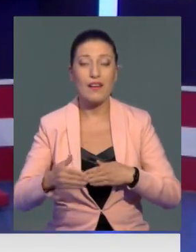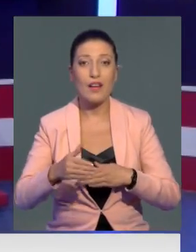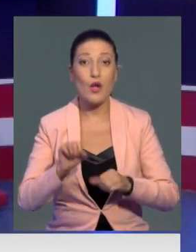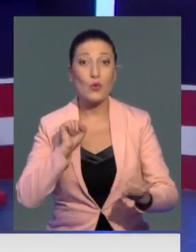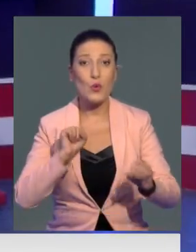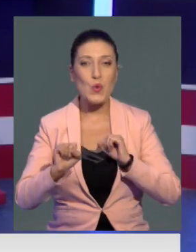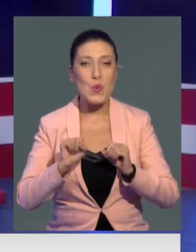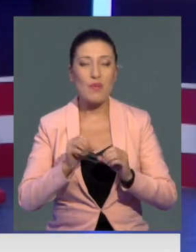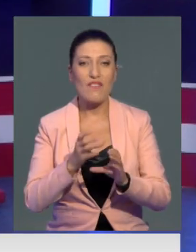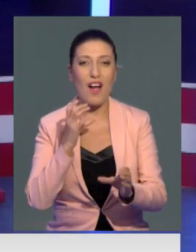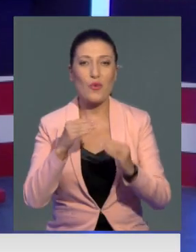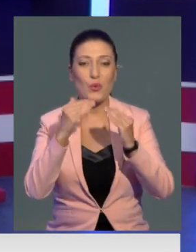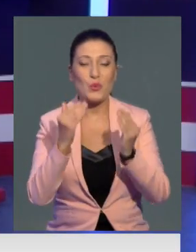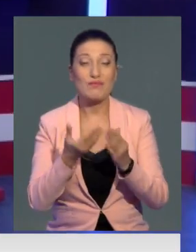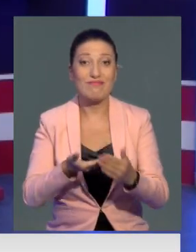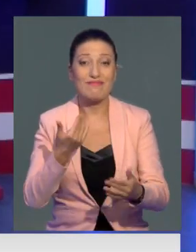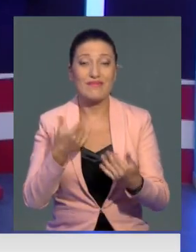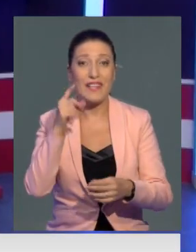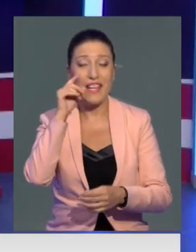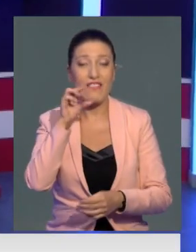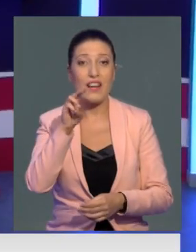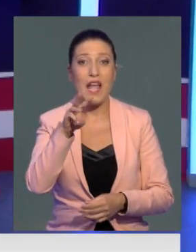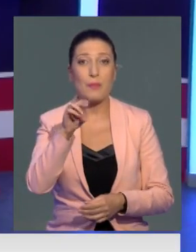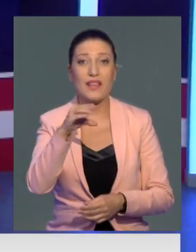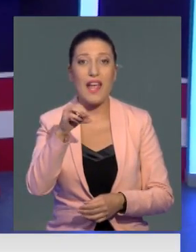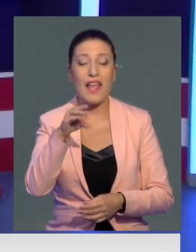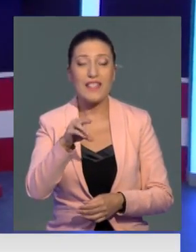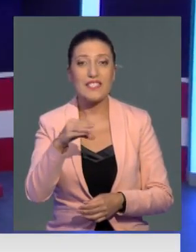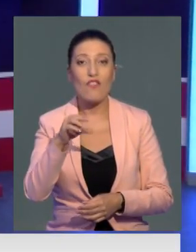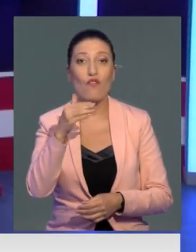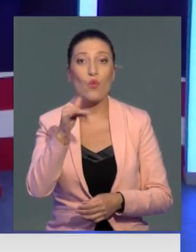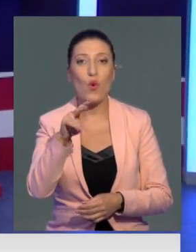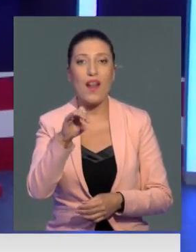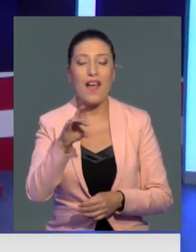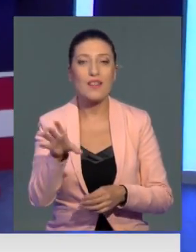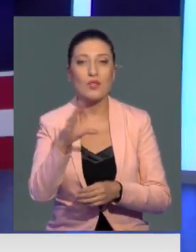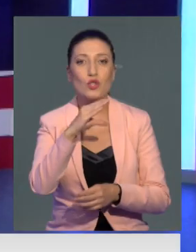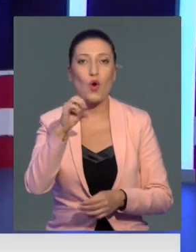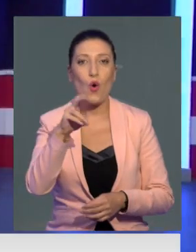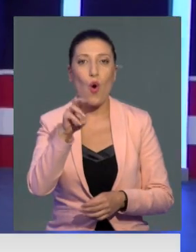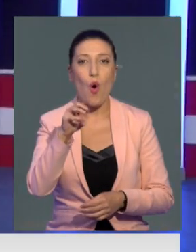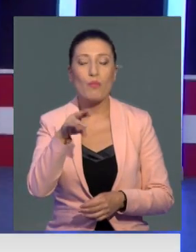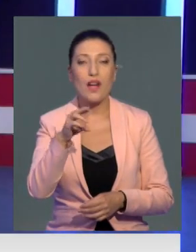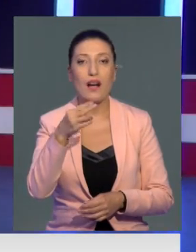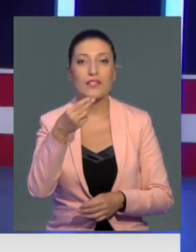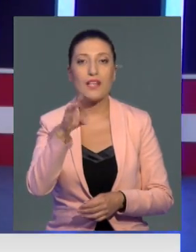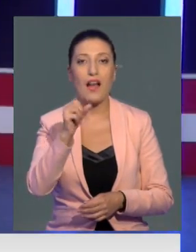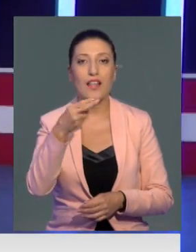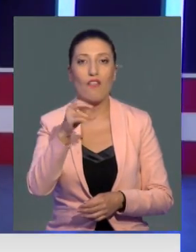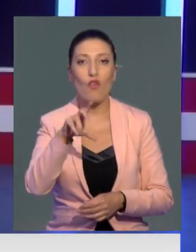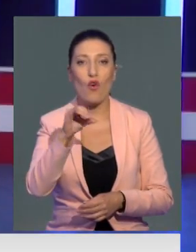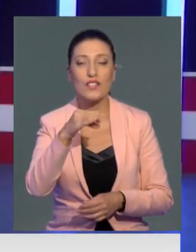եկել տնակից։ Վիվասել MTS-ն ու Fuller տնաշինականն են օգնել, որ Սողոյան Թադևոսյանների ընտանիքը ավարտի նոր